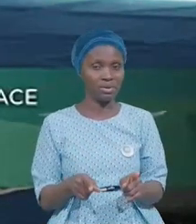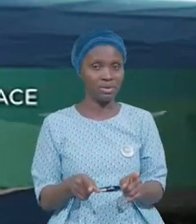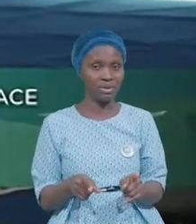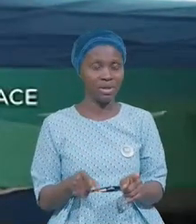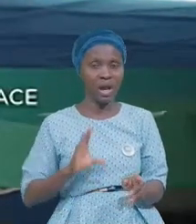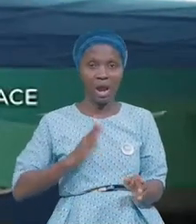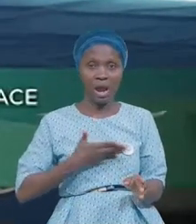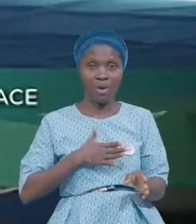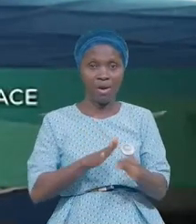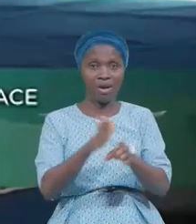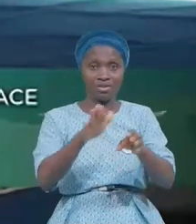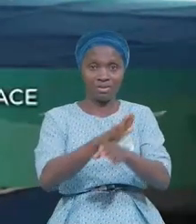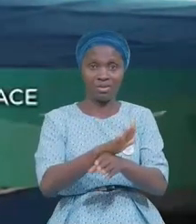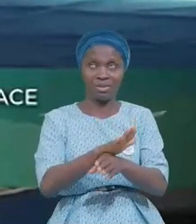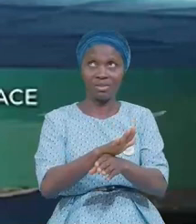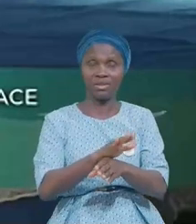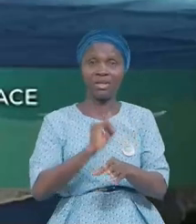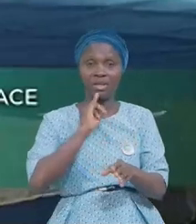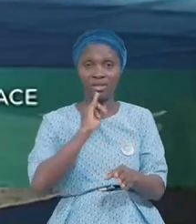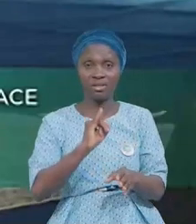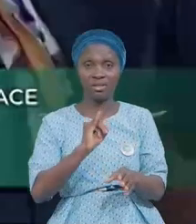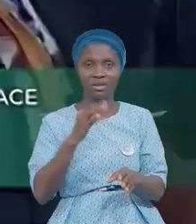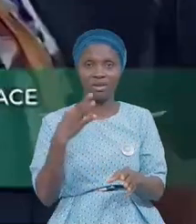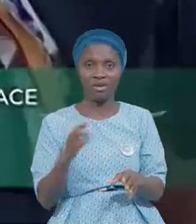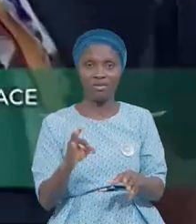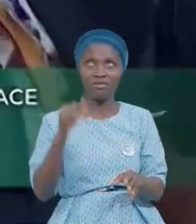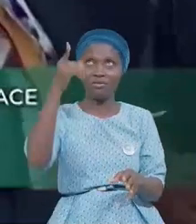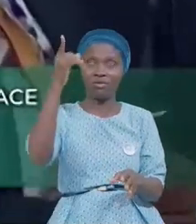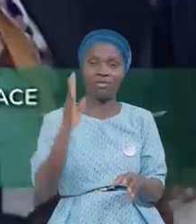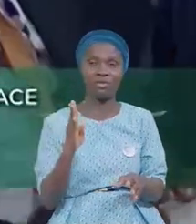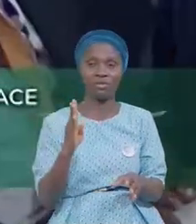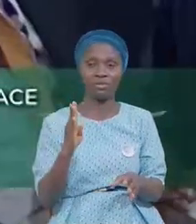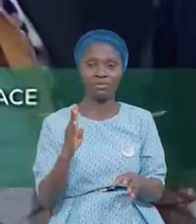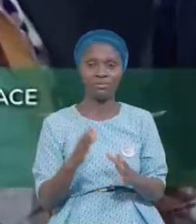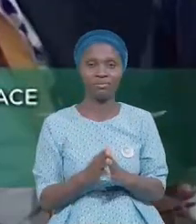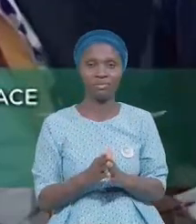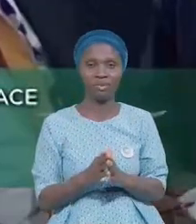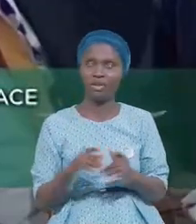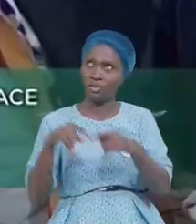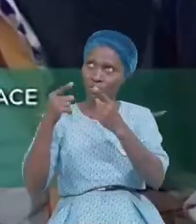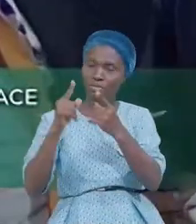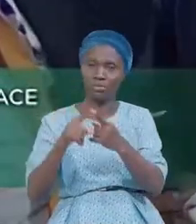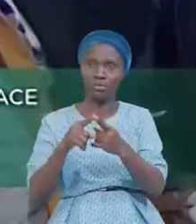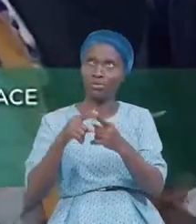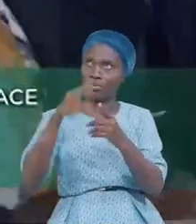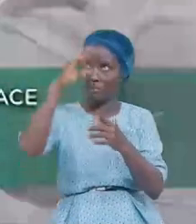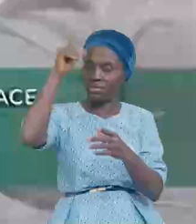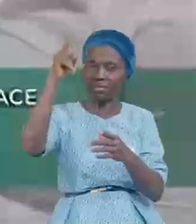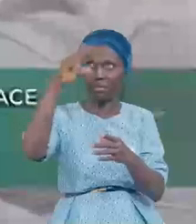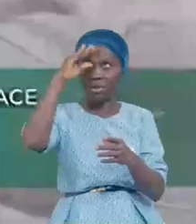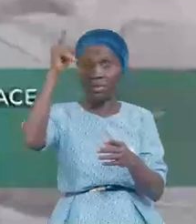capacité, notre suffisance, au contraire, vient de Dieu. Va à lui et il te rendra